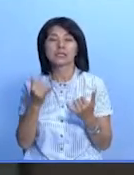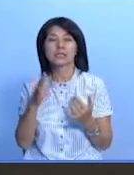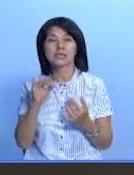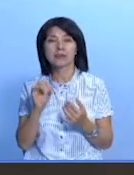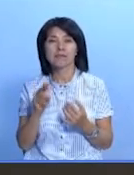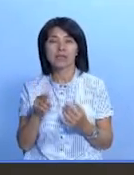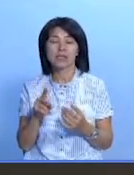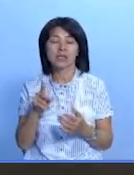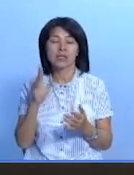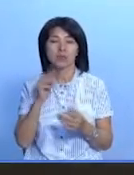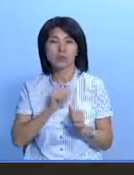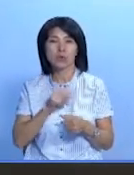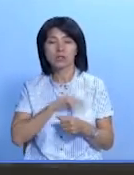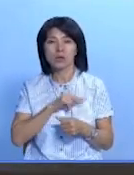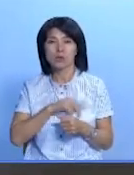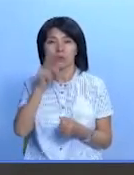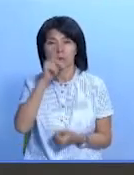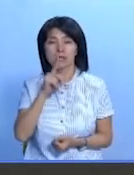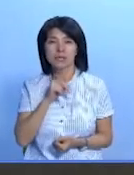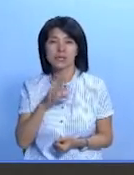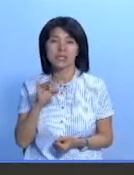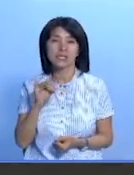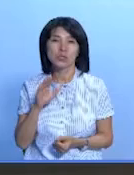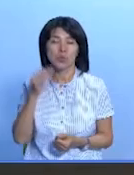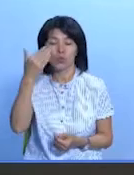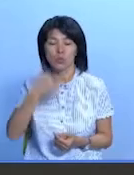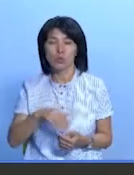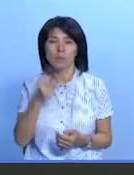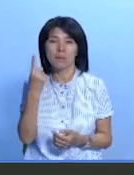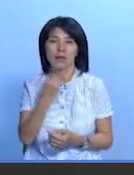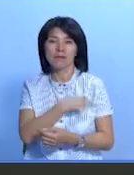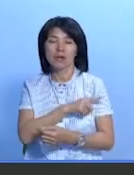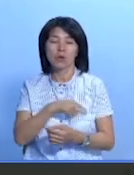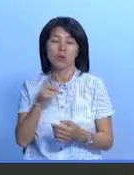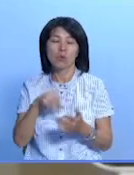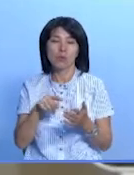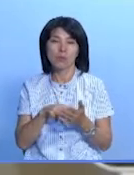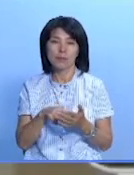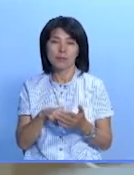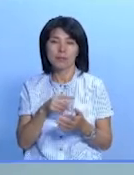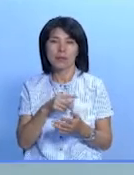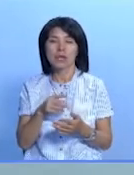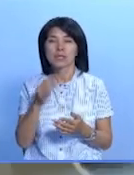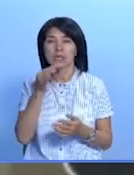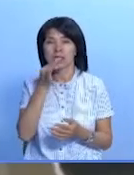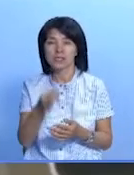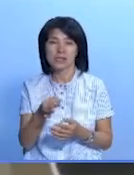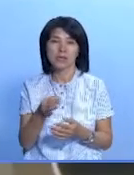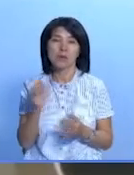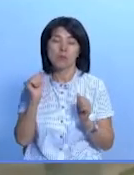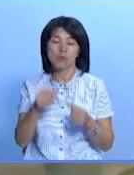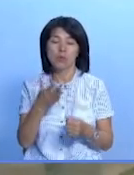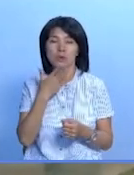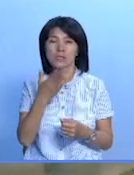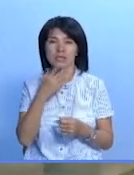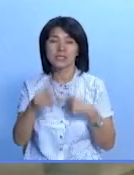должном уходе способен работать месяцами. Примером служит инсультный центр при первой горбольнице, говорит главврач. От такого устройства пациенты с КВИ могут дышать через